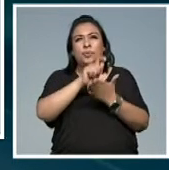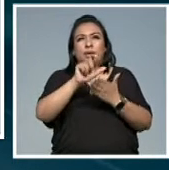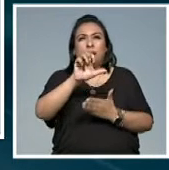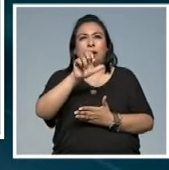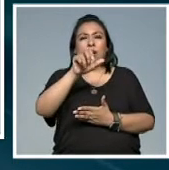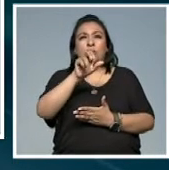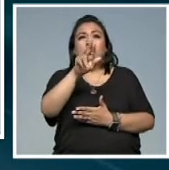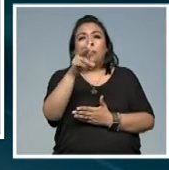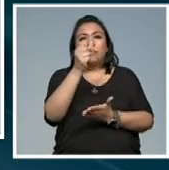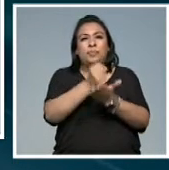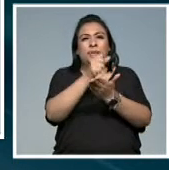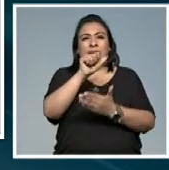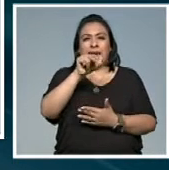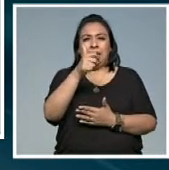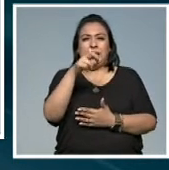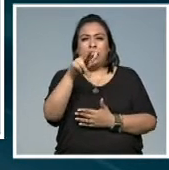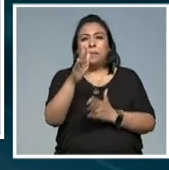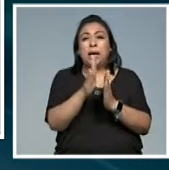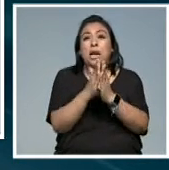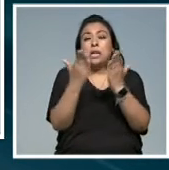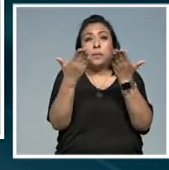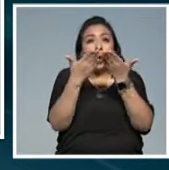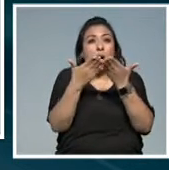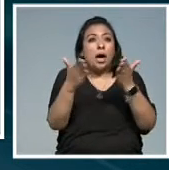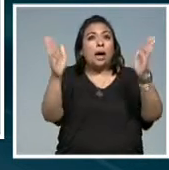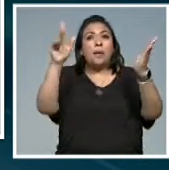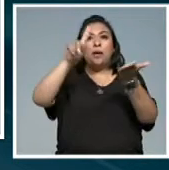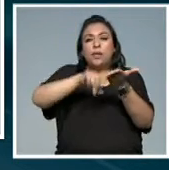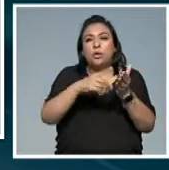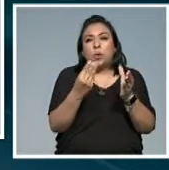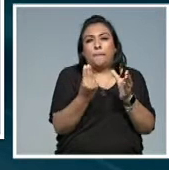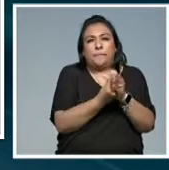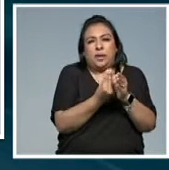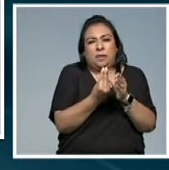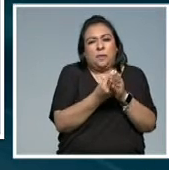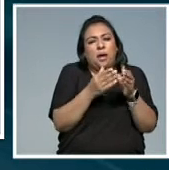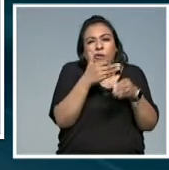Durastanti, editada por Anagrama, es una novela que se abre al mundo desde la intimidad del